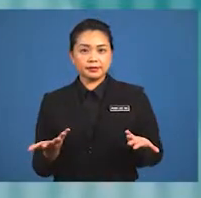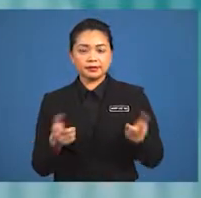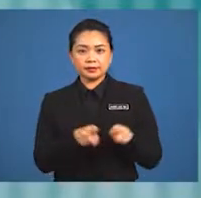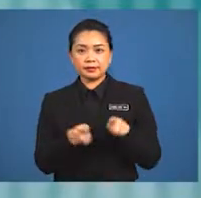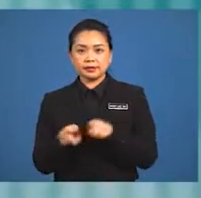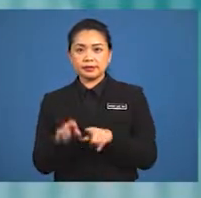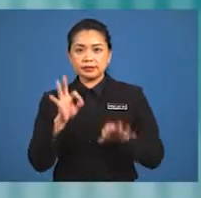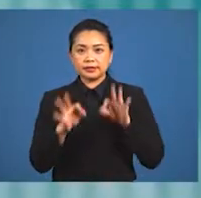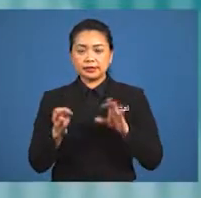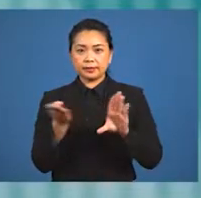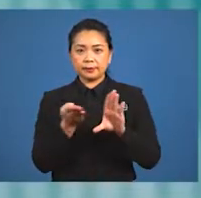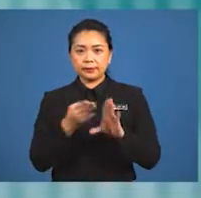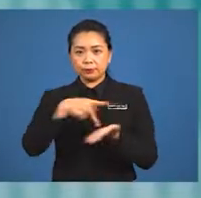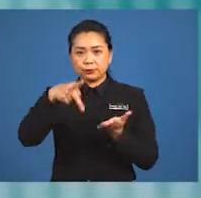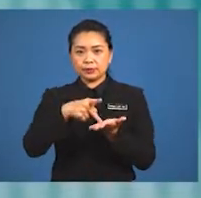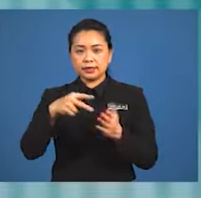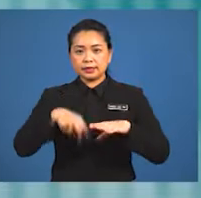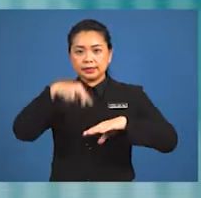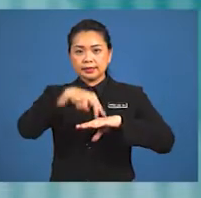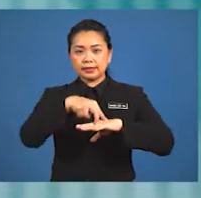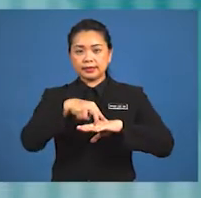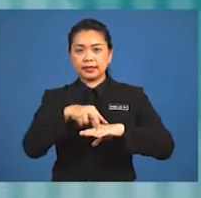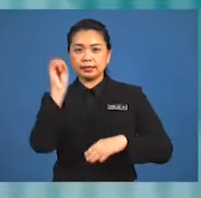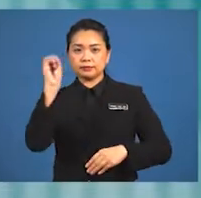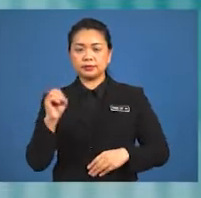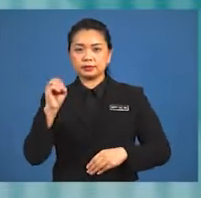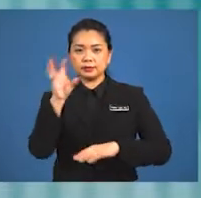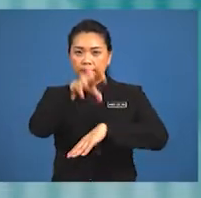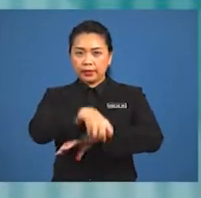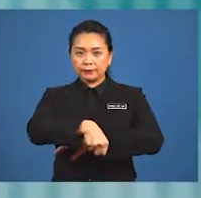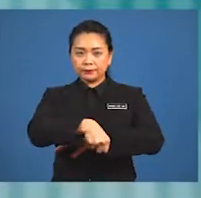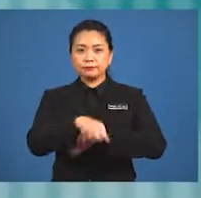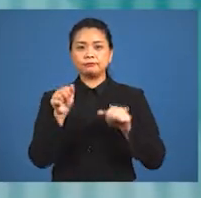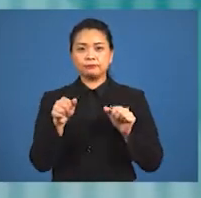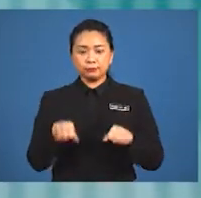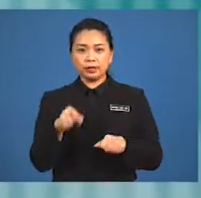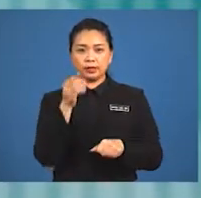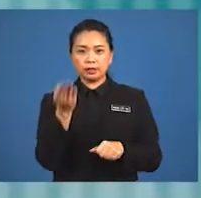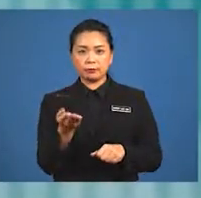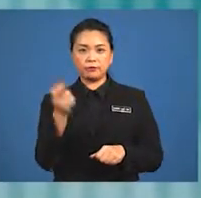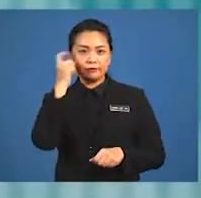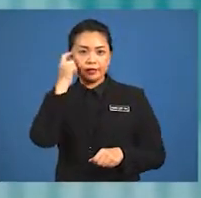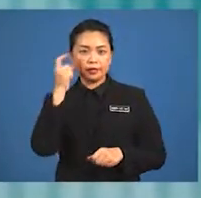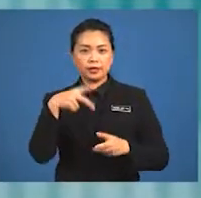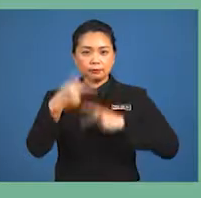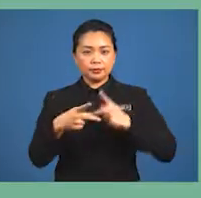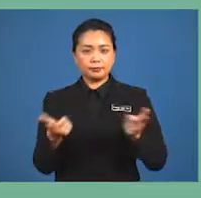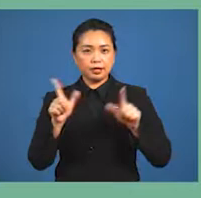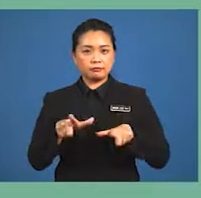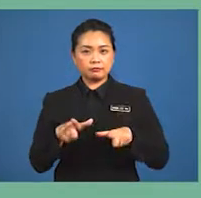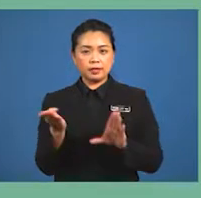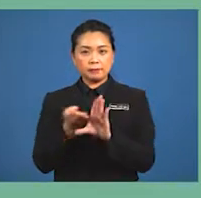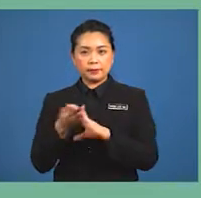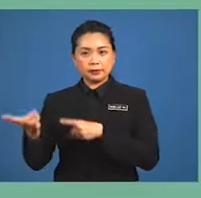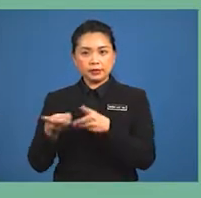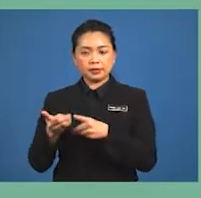Bagaimana pula jika bank pusat menaikkan kadar bunga semalaman? Boleh kamu fikirkan proses yang berlaku? Ya,